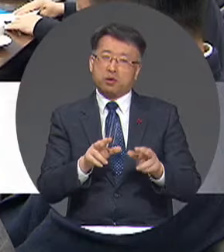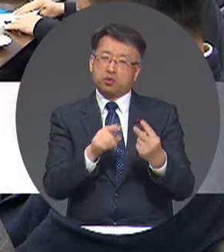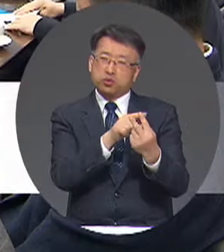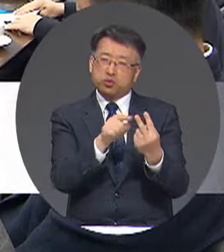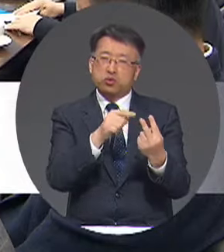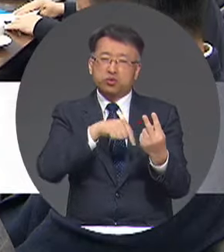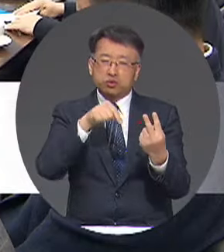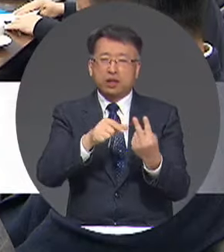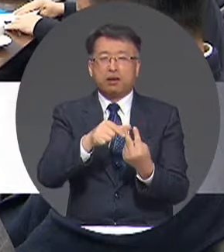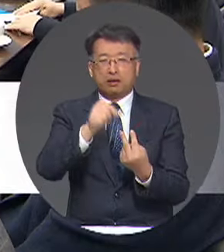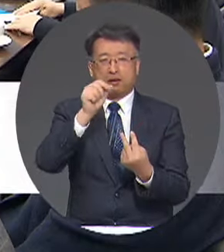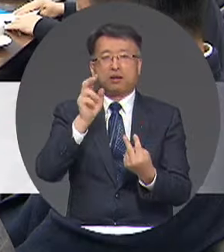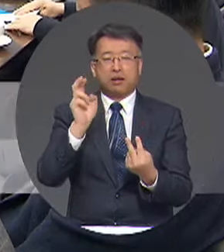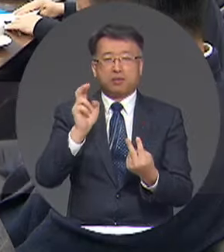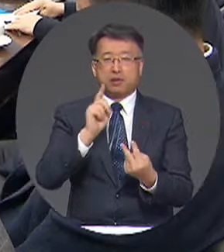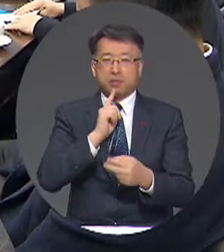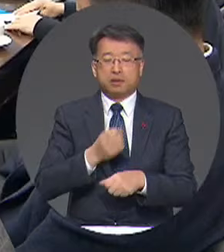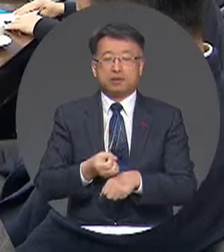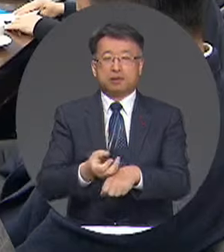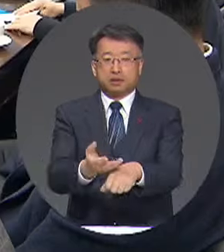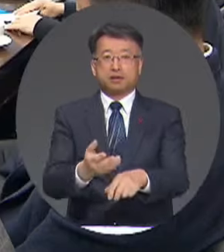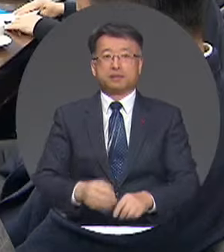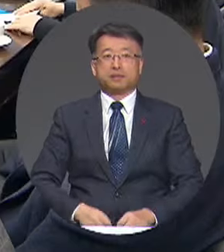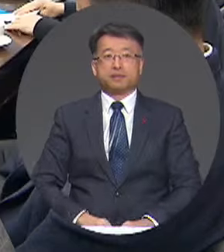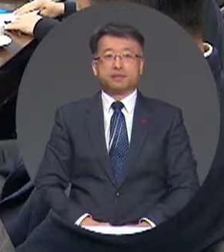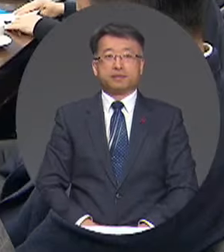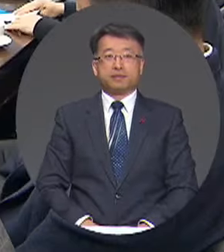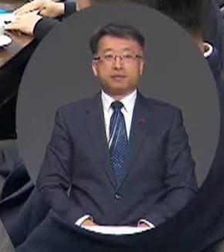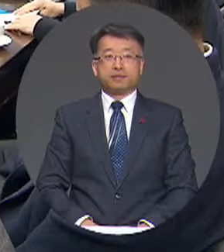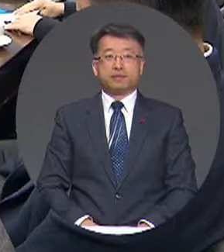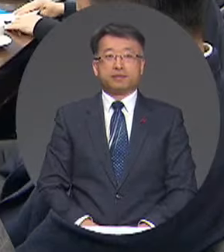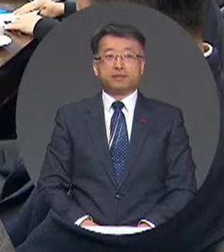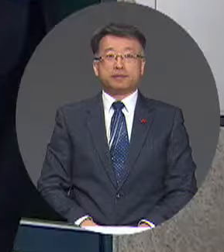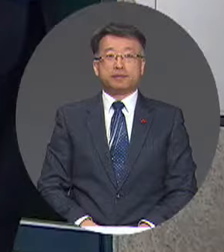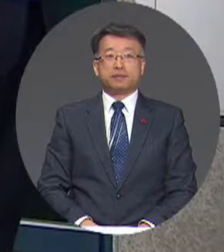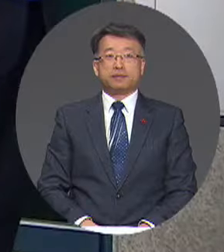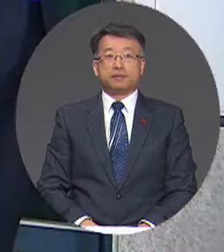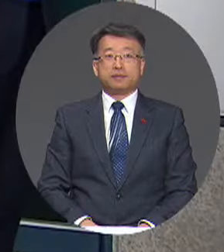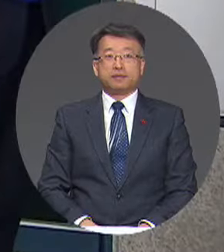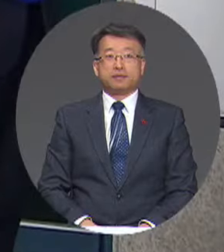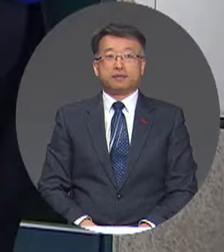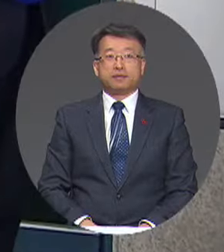두 곳으로 압축됐습니다. 첫 소식 이종승 기자입니다.